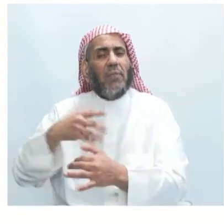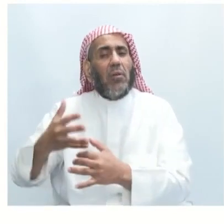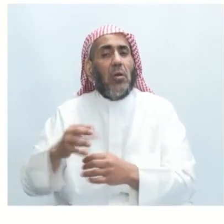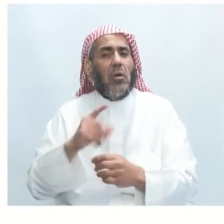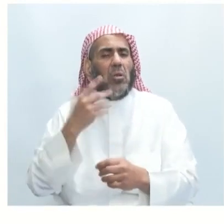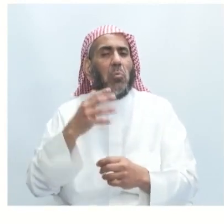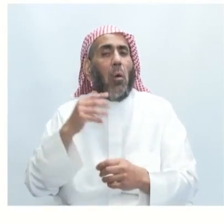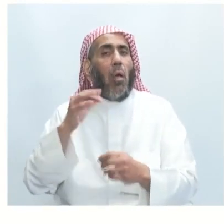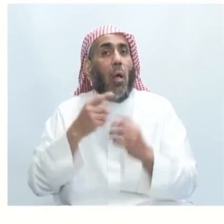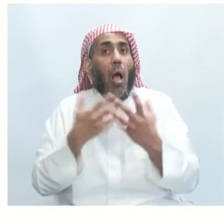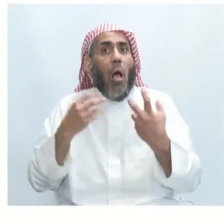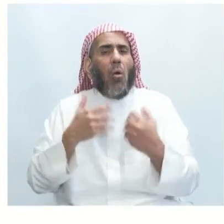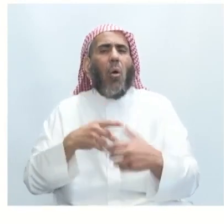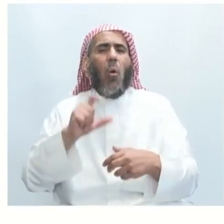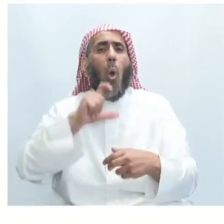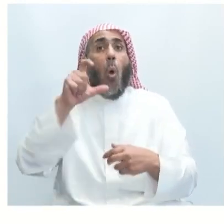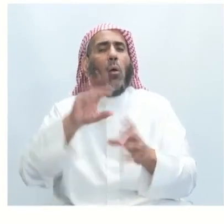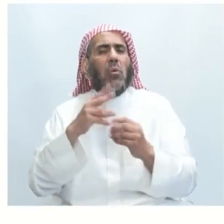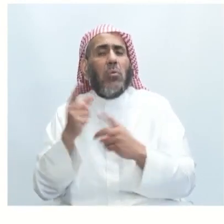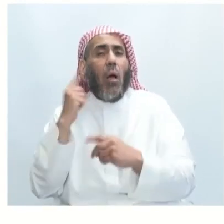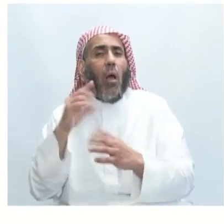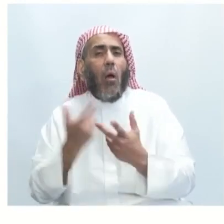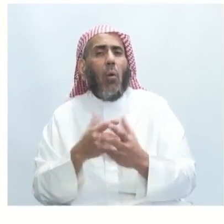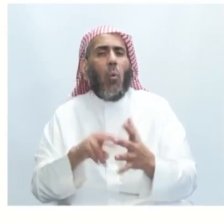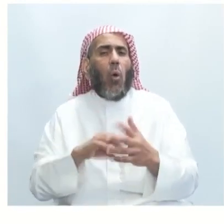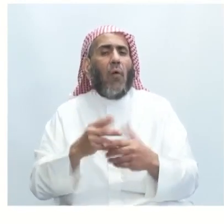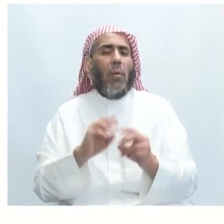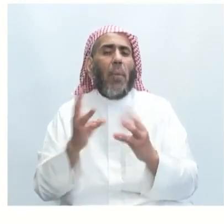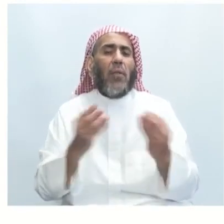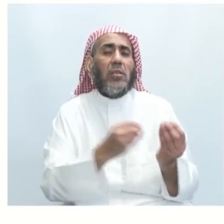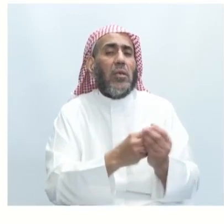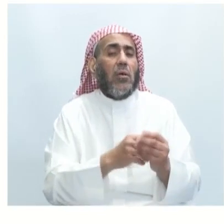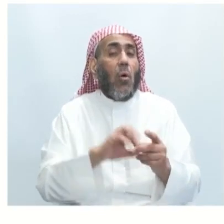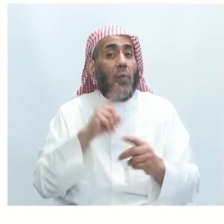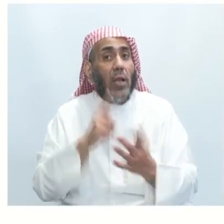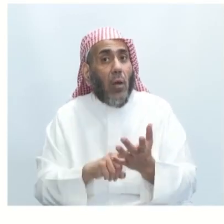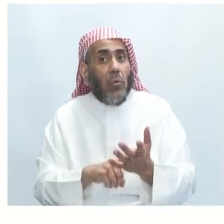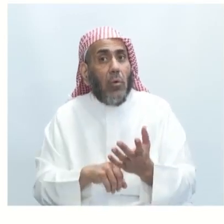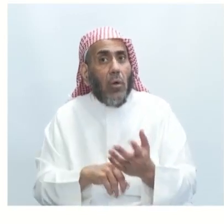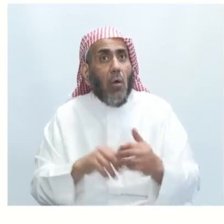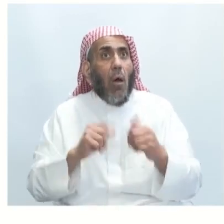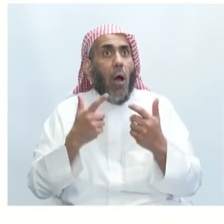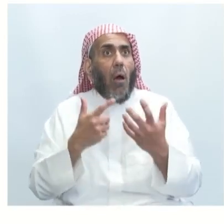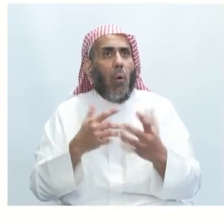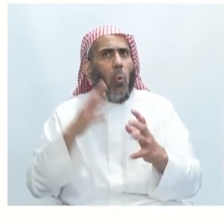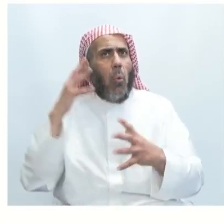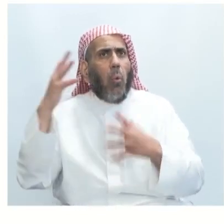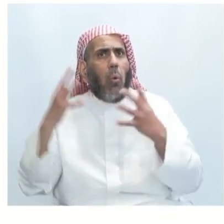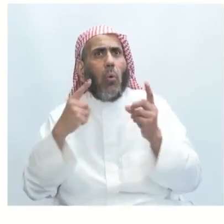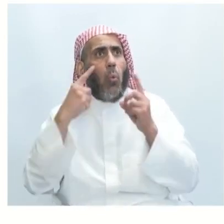تحسبه يصيح كلما سمع صوتا ومن خاف من بعض الاشياء فانه يهيا له